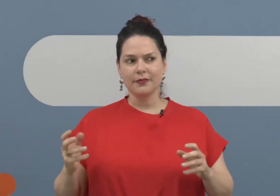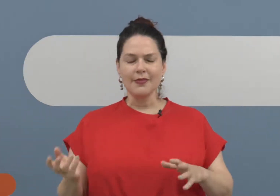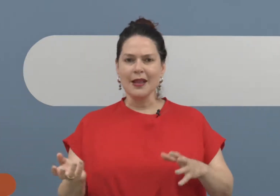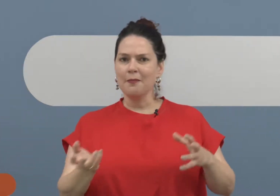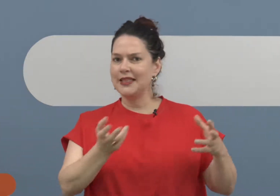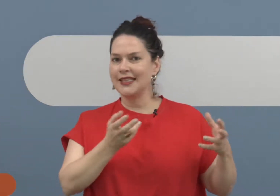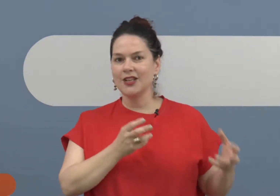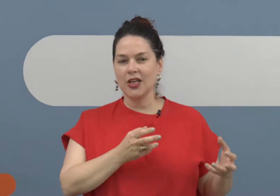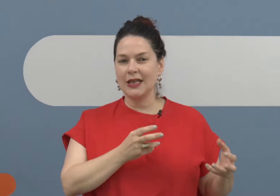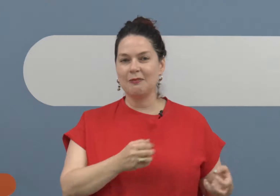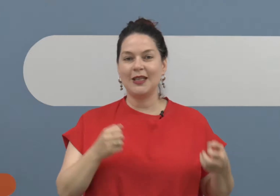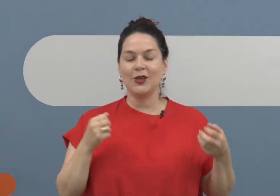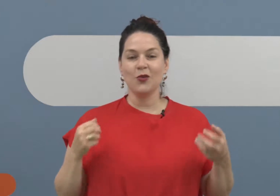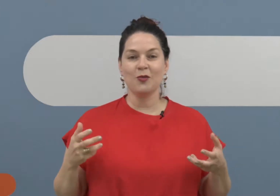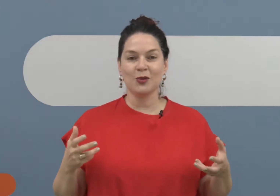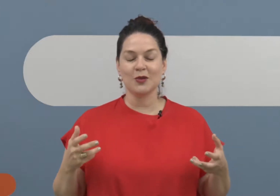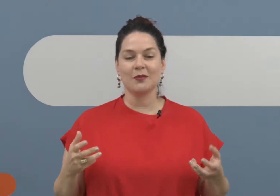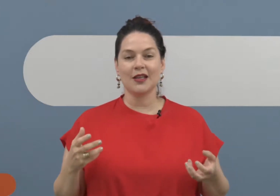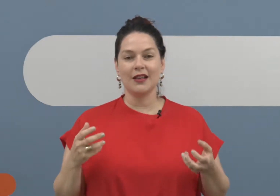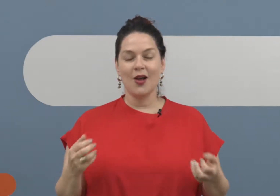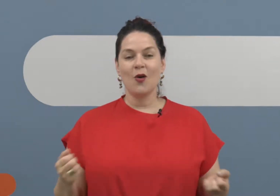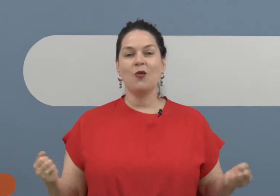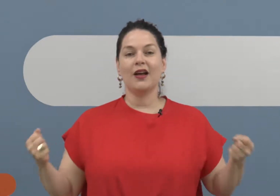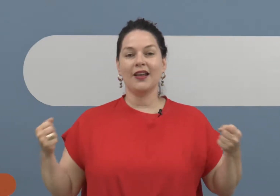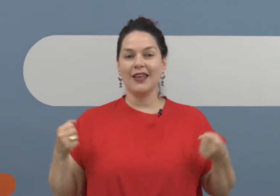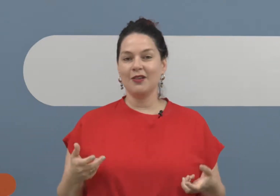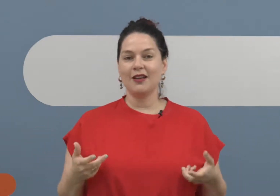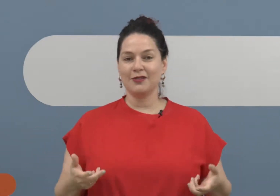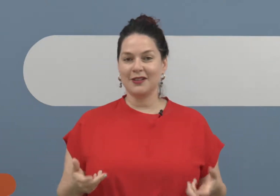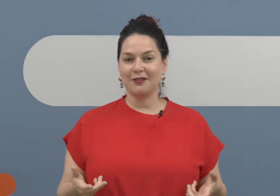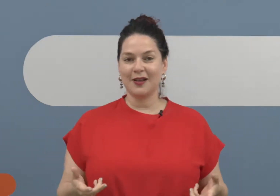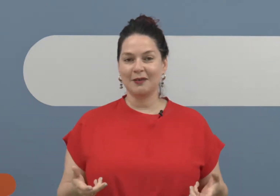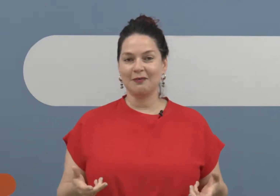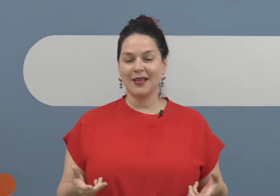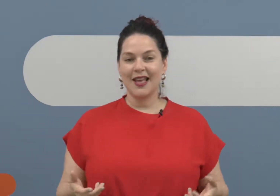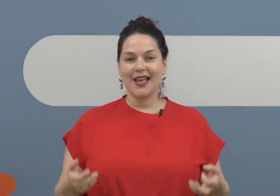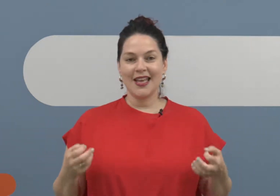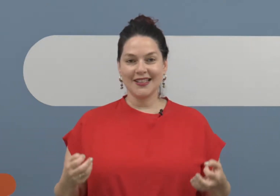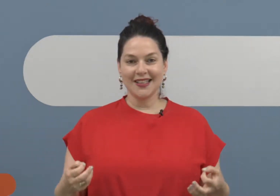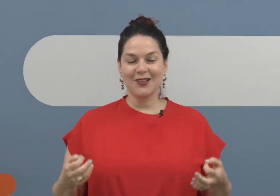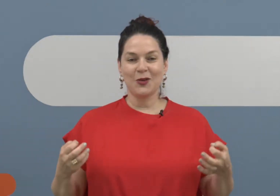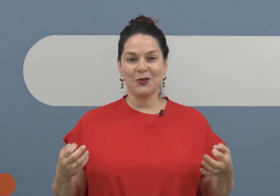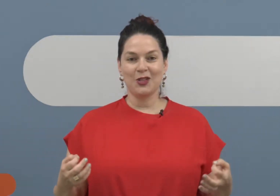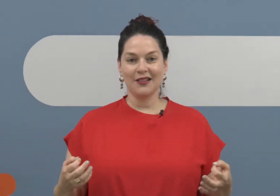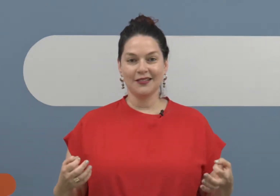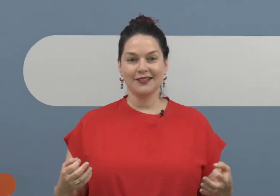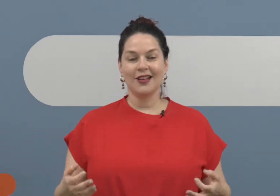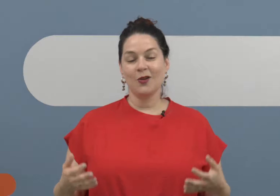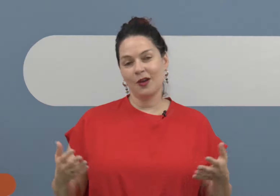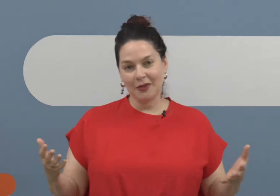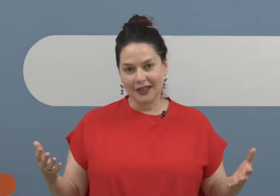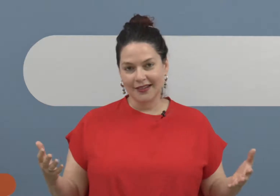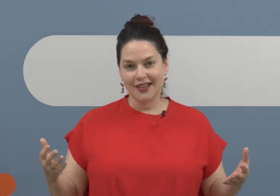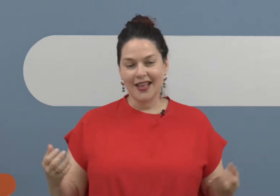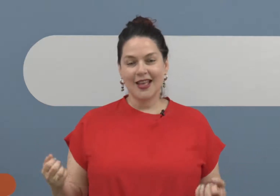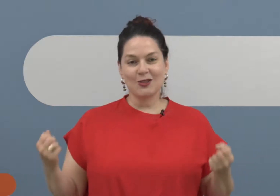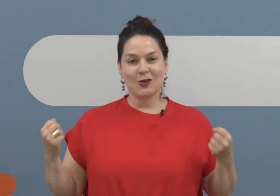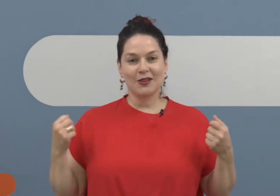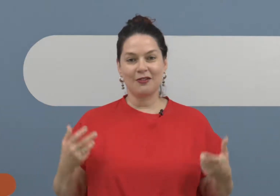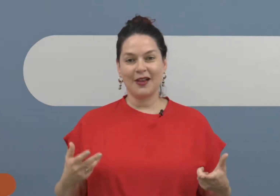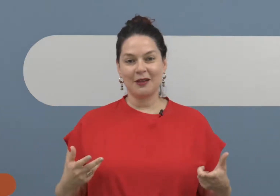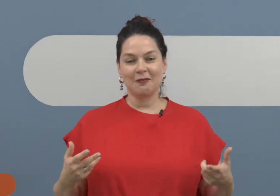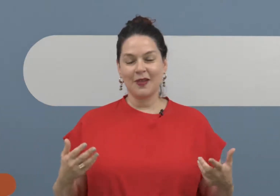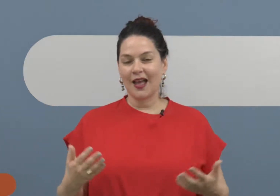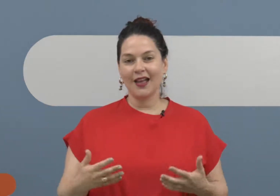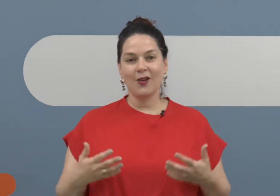מתון. מצד שני, בדיוק באותו זמן, הוא מרכיב עליו כנפיים. איזה תחושה עולמית.